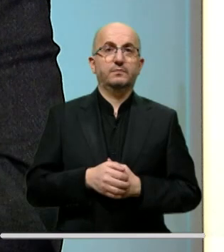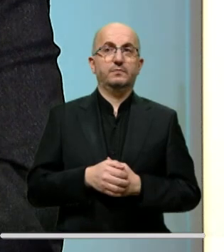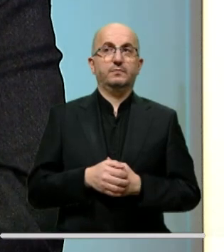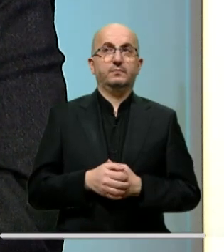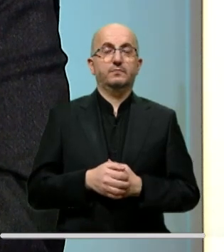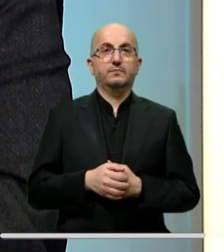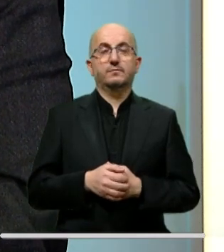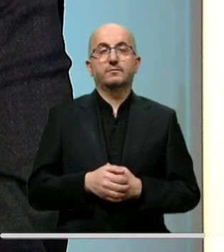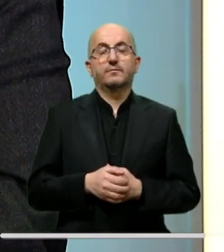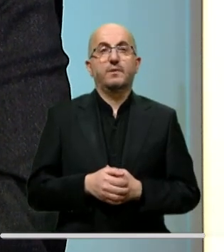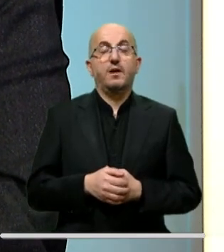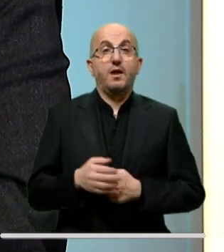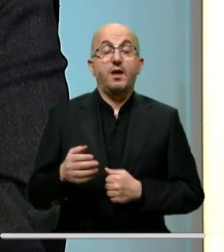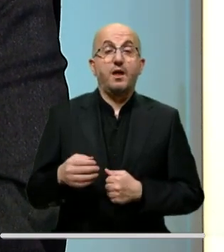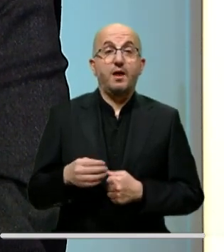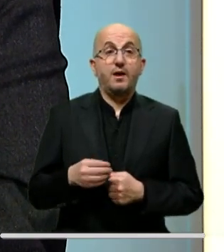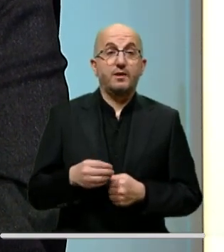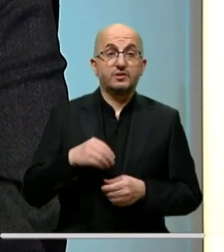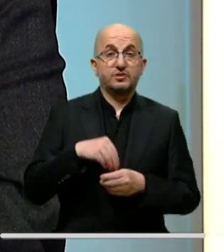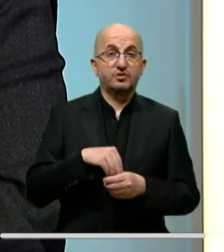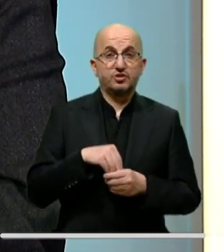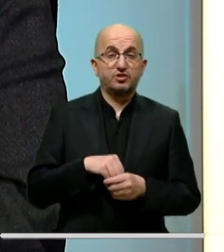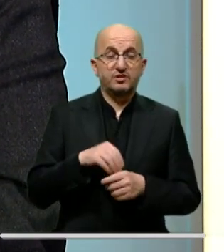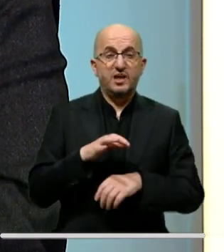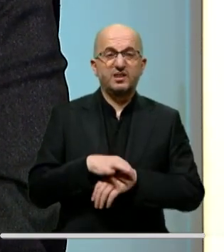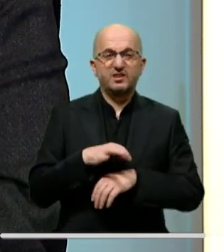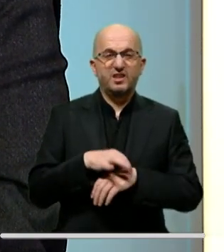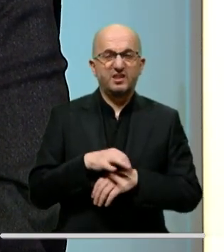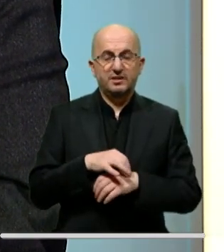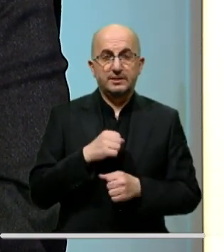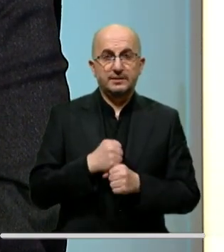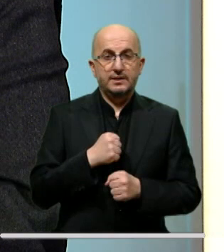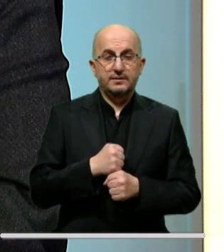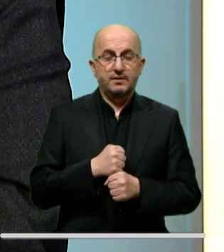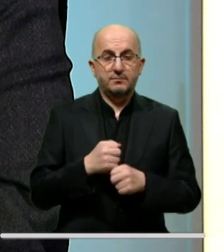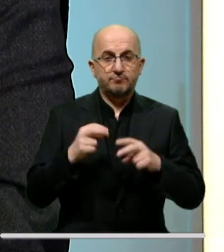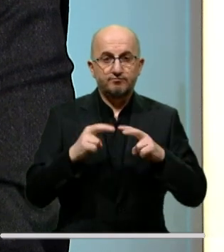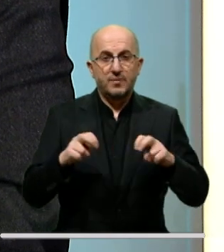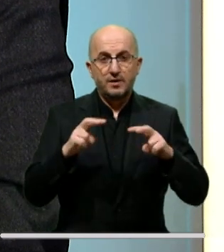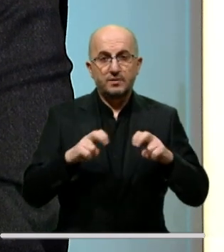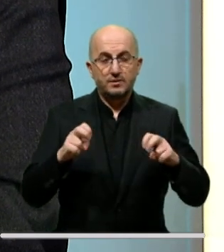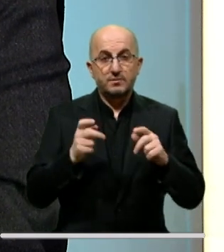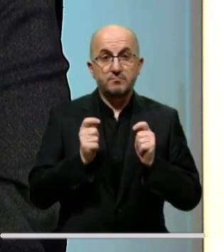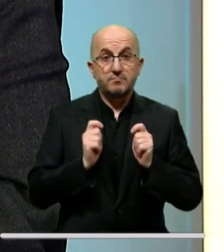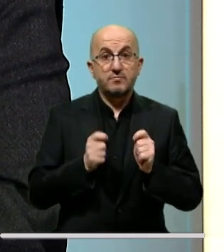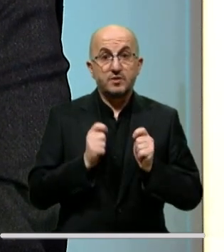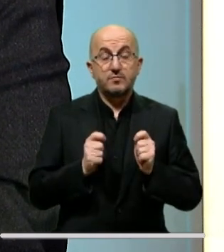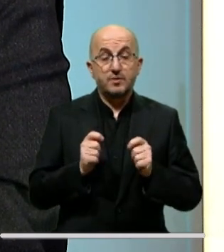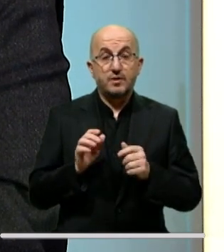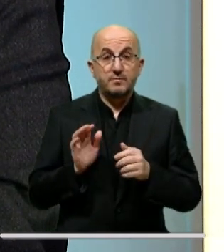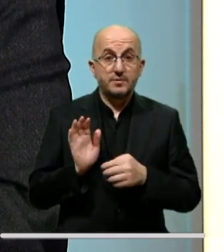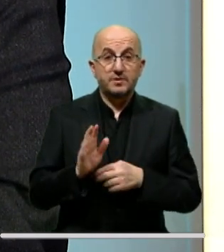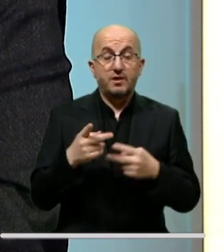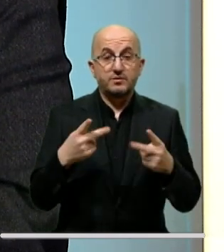Eee embriyo içerisindeki hastalıklı genlerin ayıklanması zarurete binaen